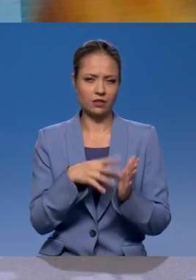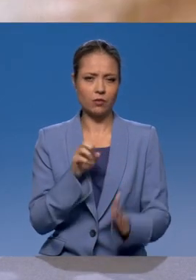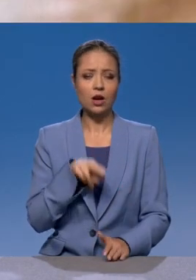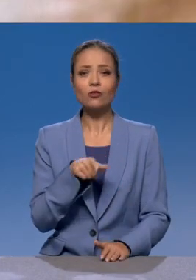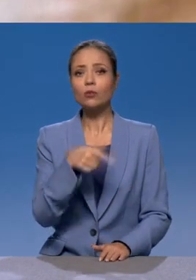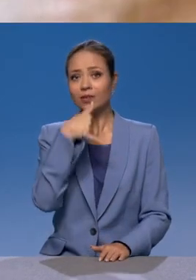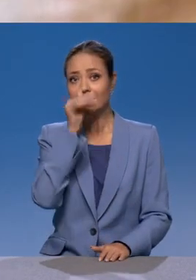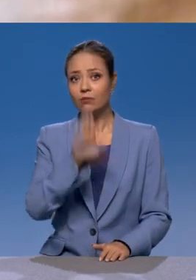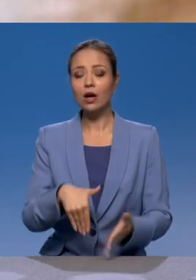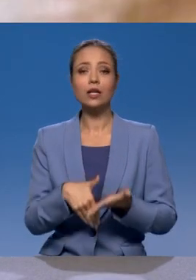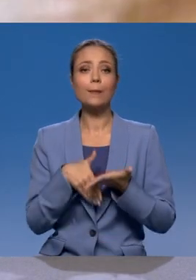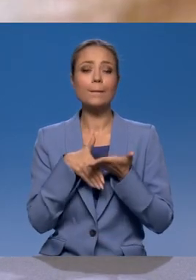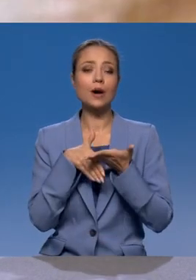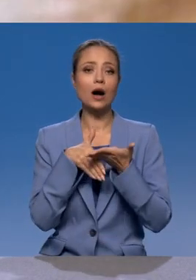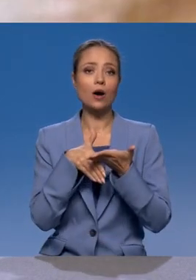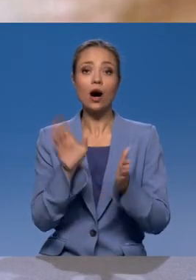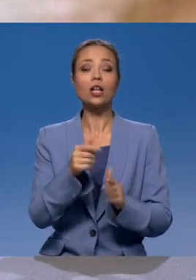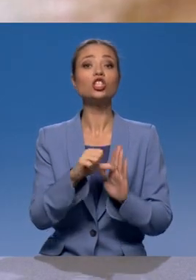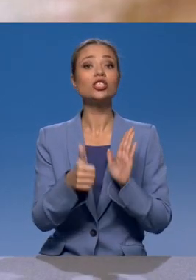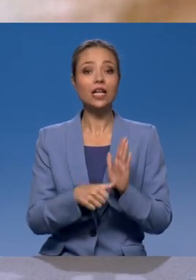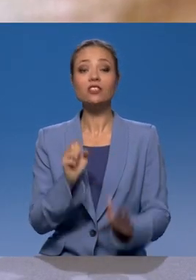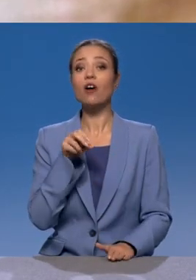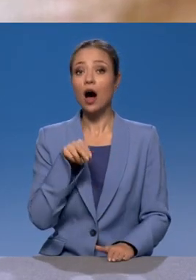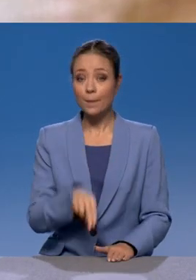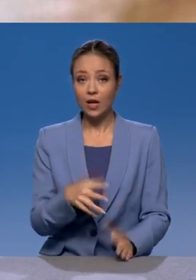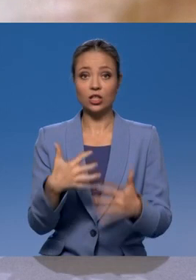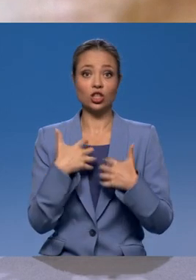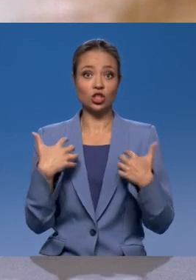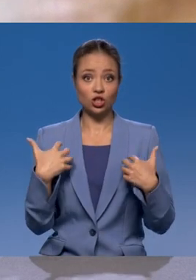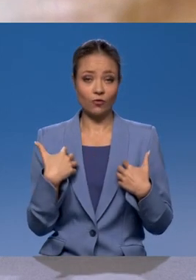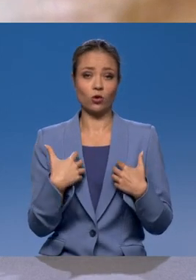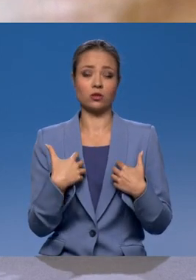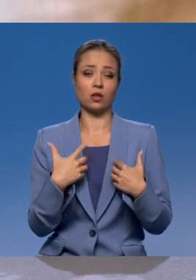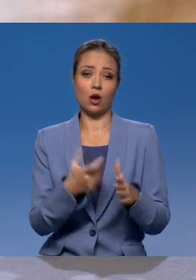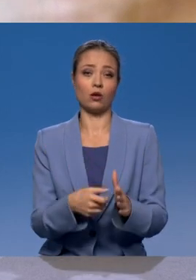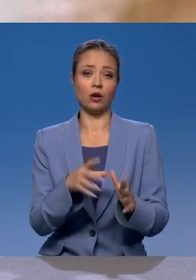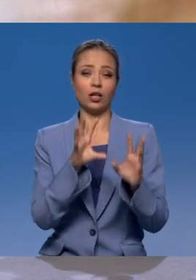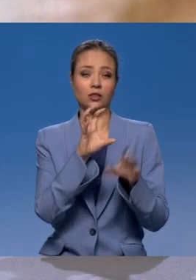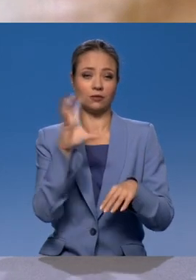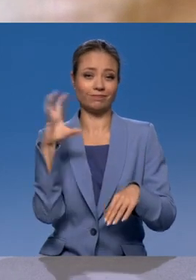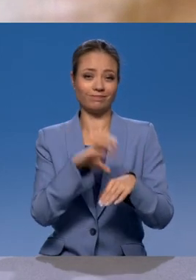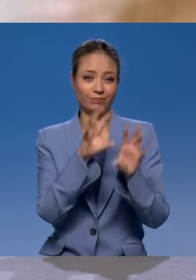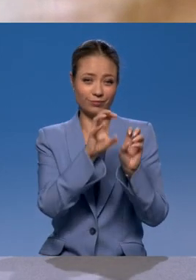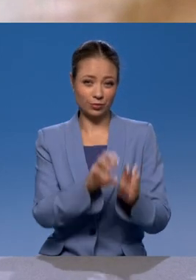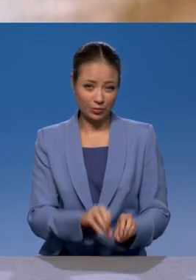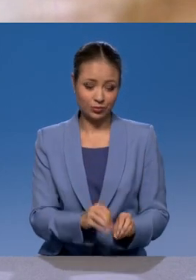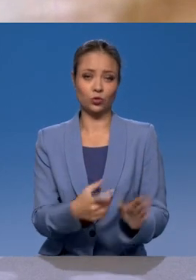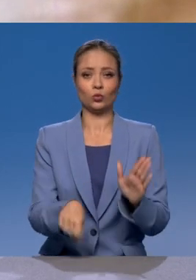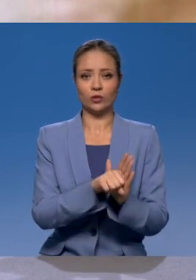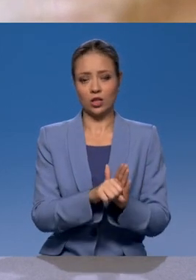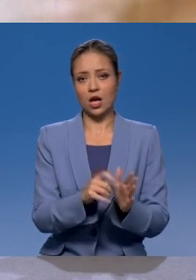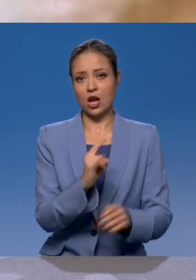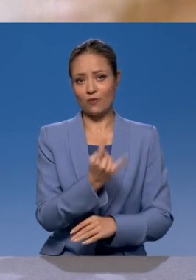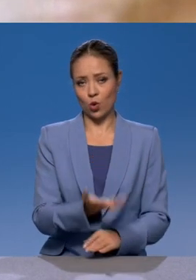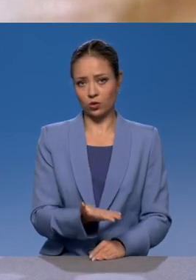смогли помочь. 16 апреля в Оренбурге животные загрызли насмерть 8-летнего ребенка. Я думаю, что когда речь идет о угрозе здоровью,